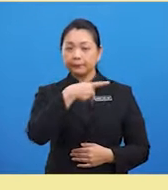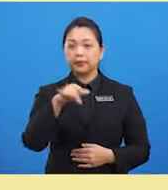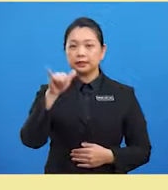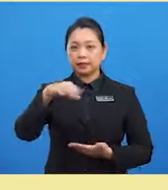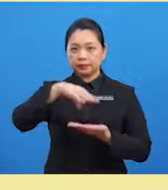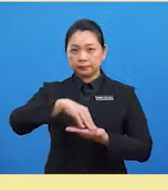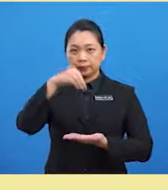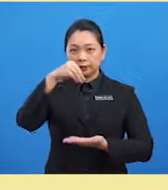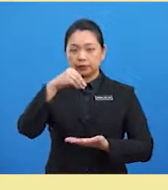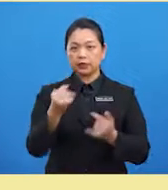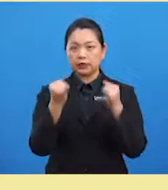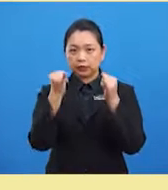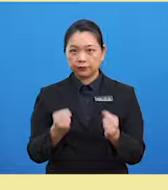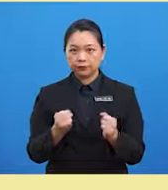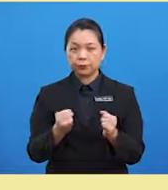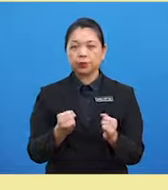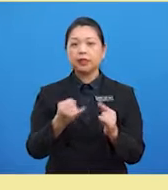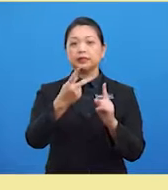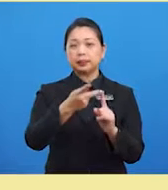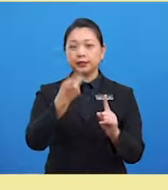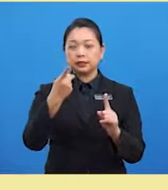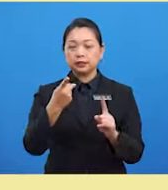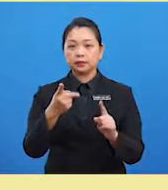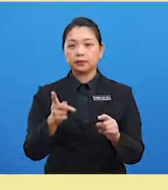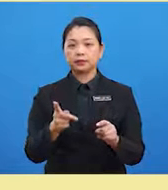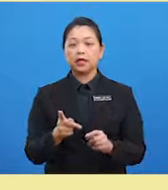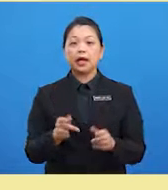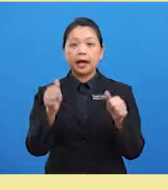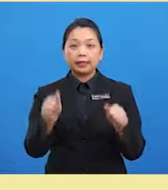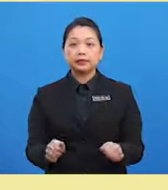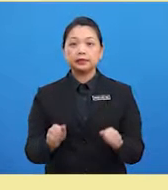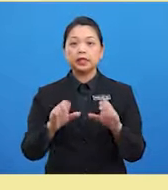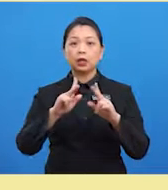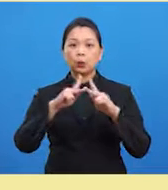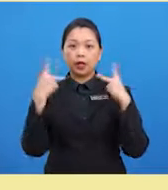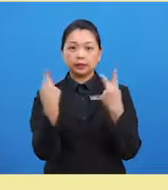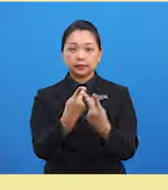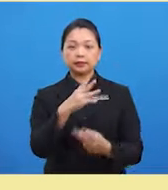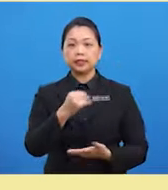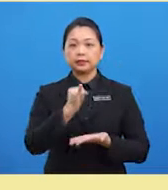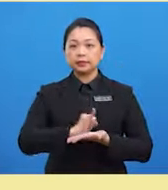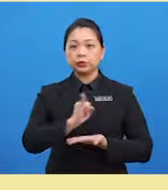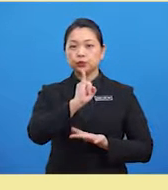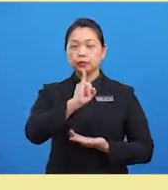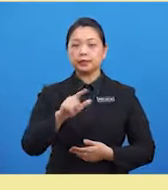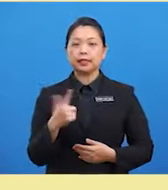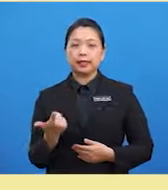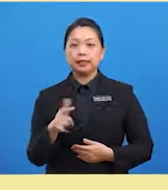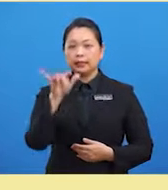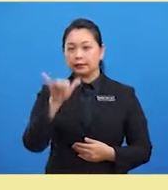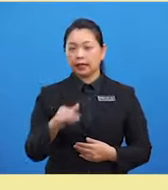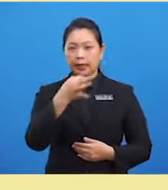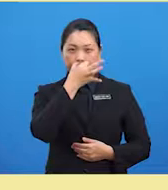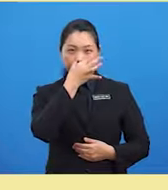yang dipelajari individu daripada ahli keluarga dan institusi lain yang